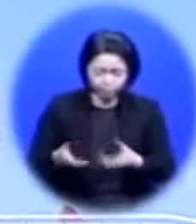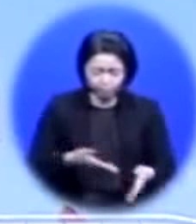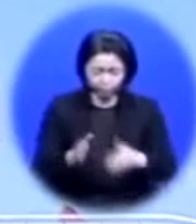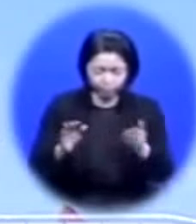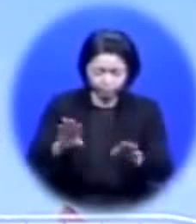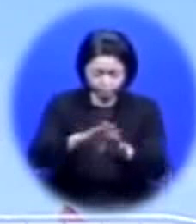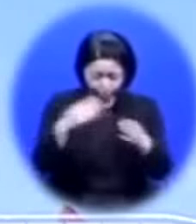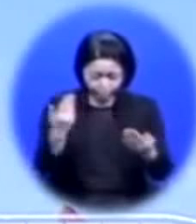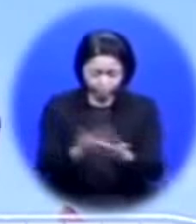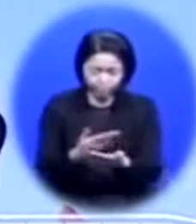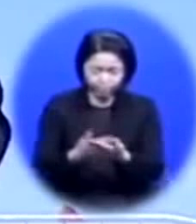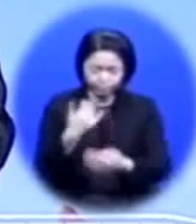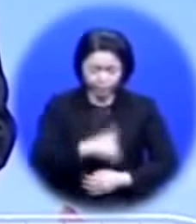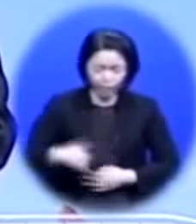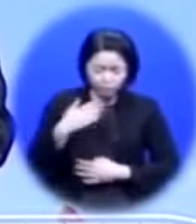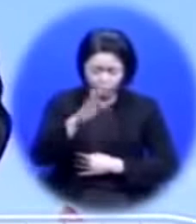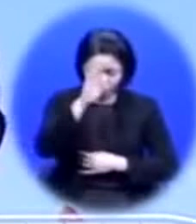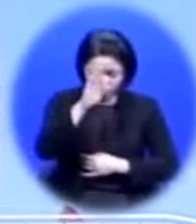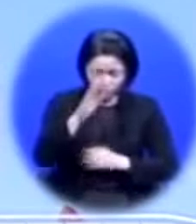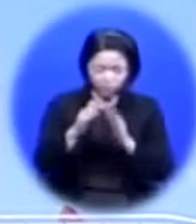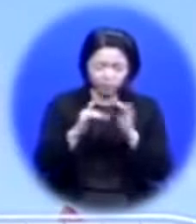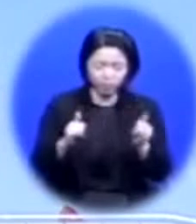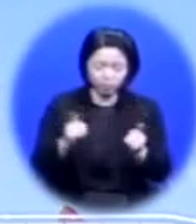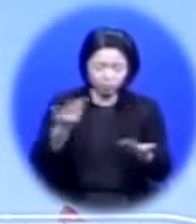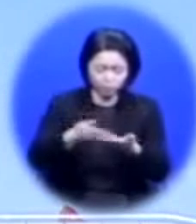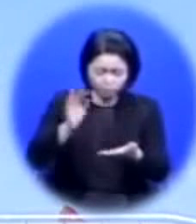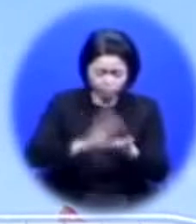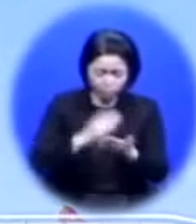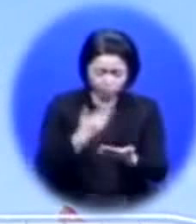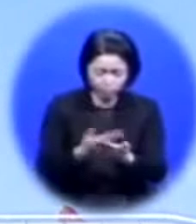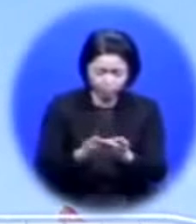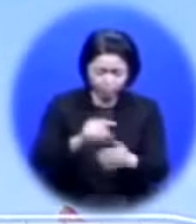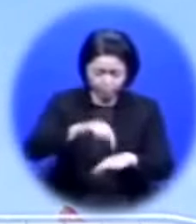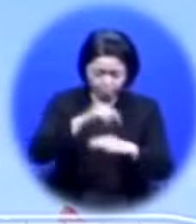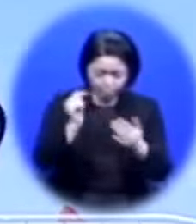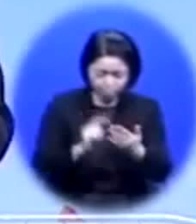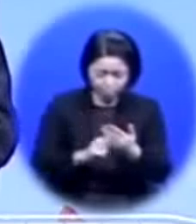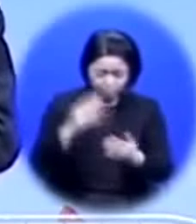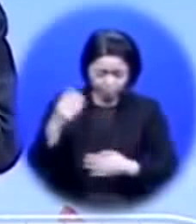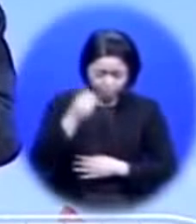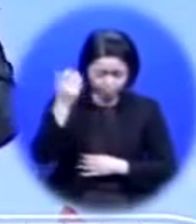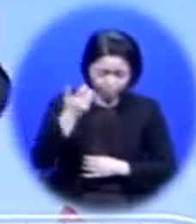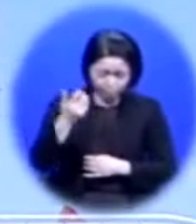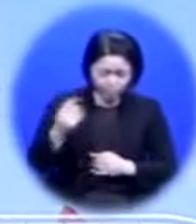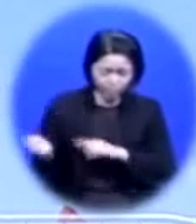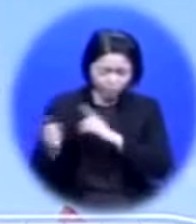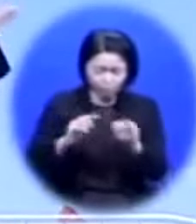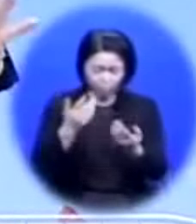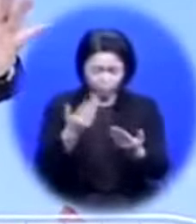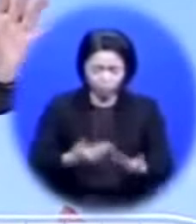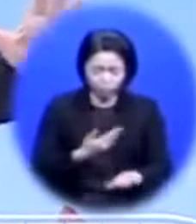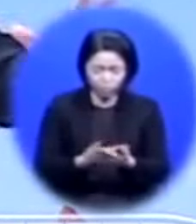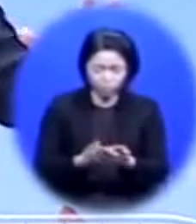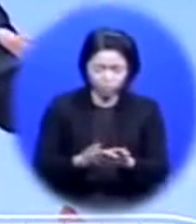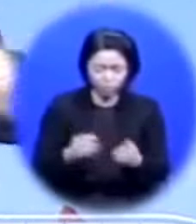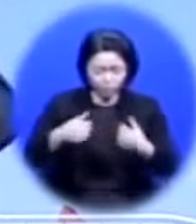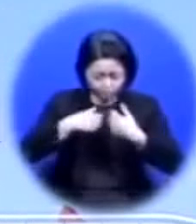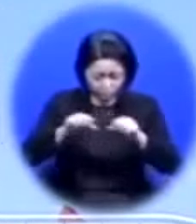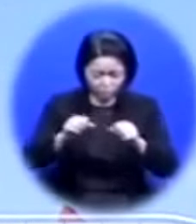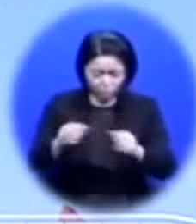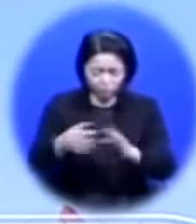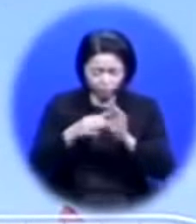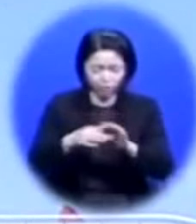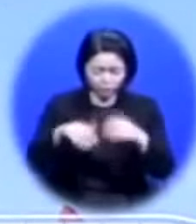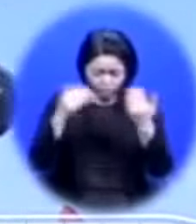주소서 육신의 병든 이도 고쳐 주시고 마음의 심령 회복을 주시고 깨어진 관계가 다 회복되게